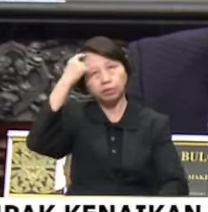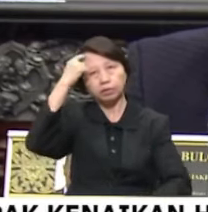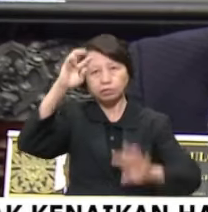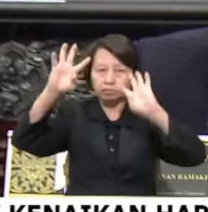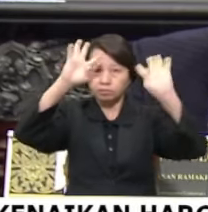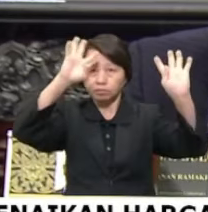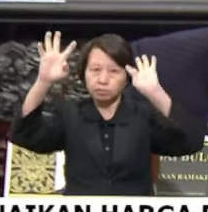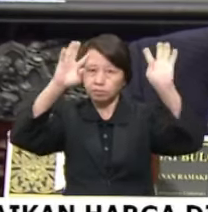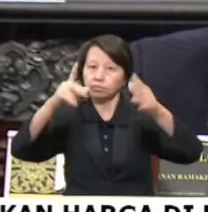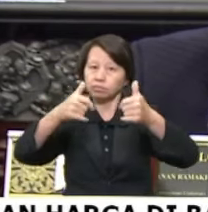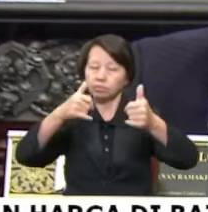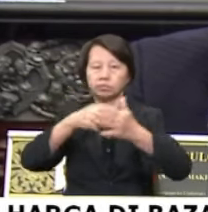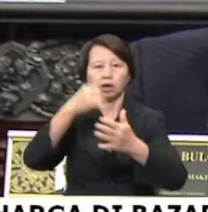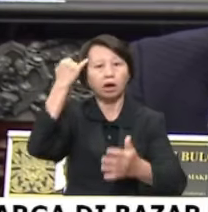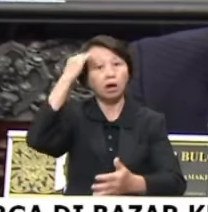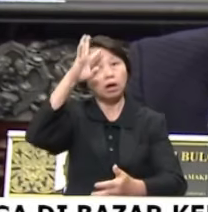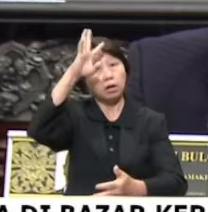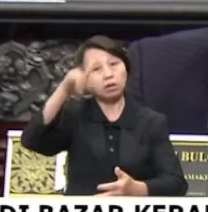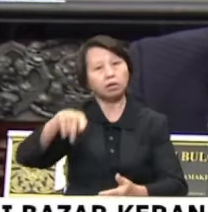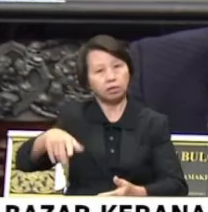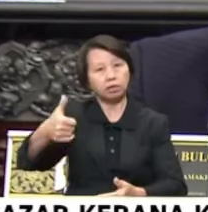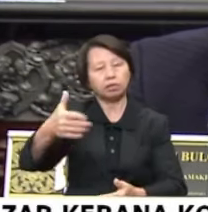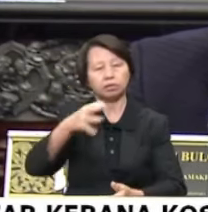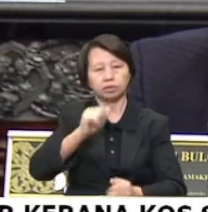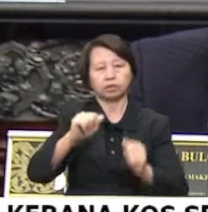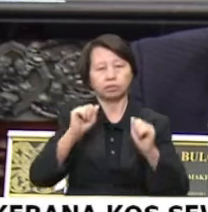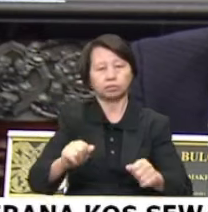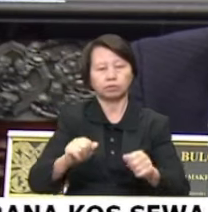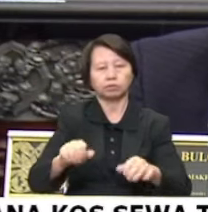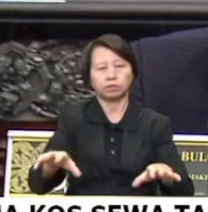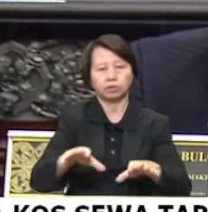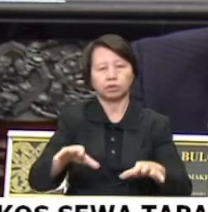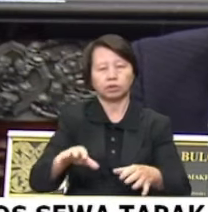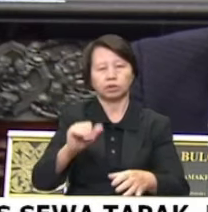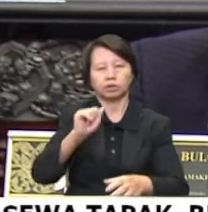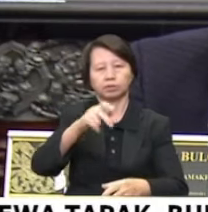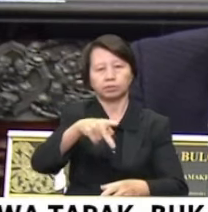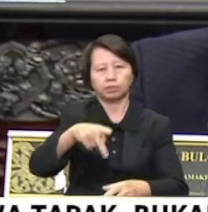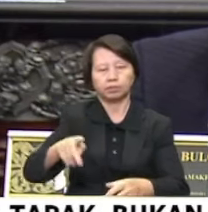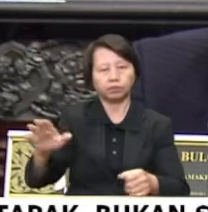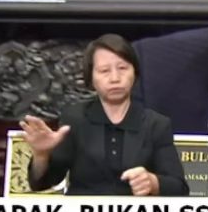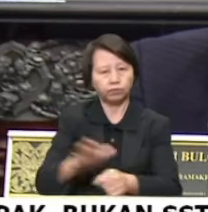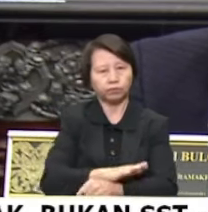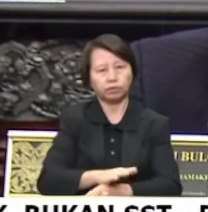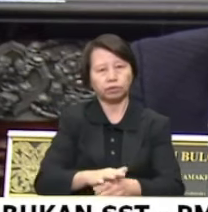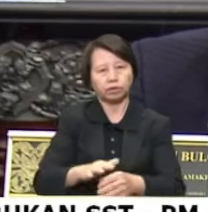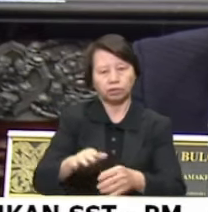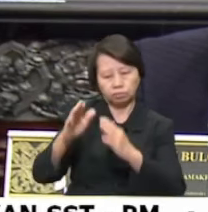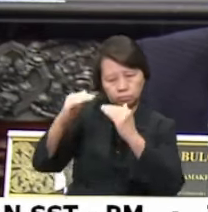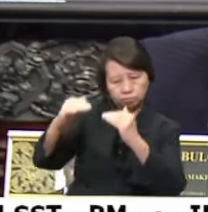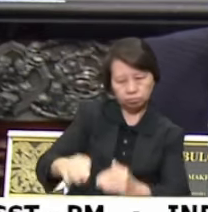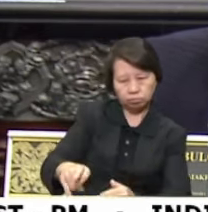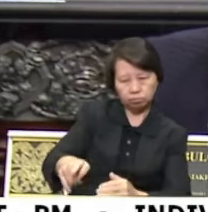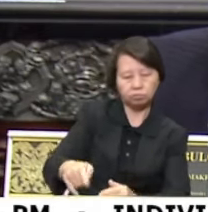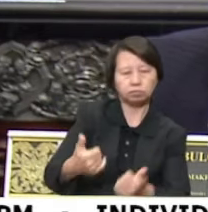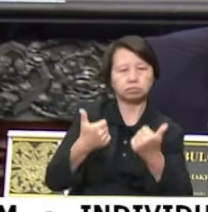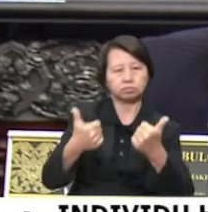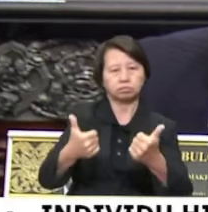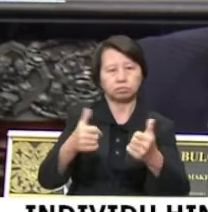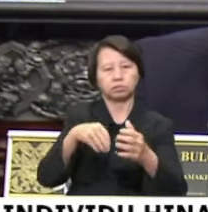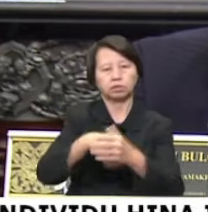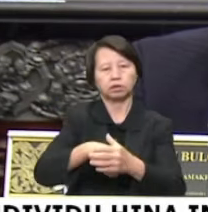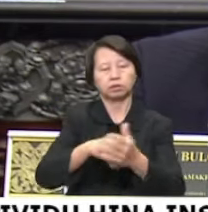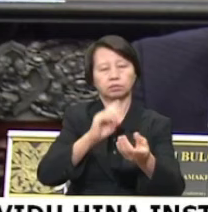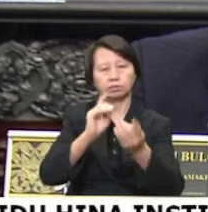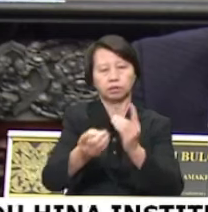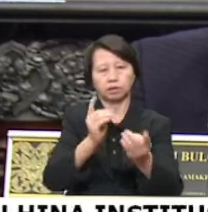kritis, kreatif dan inovatif di samping mengaplikasikan sepenuhnya ciri-ciri murid fasih digital. Pada